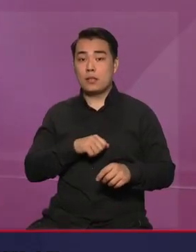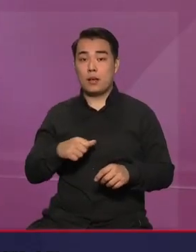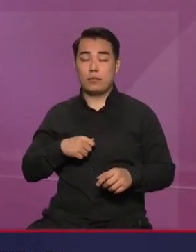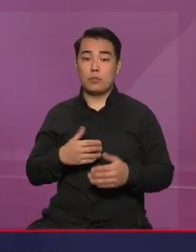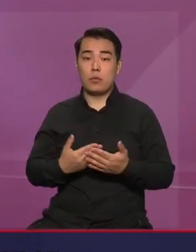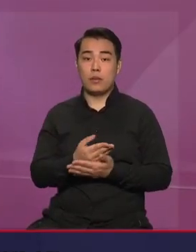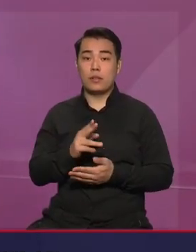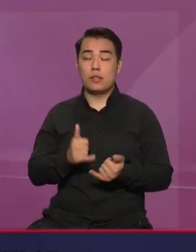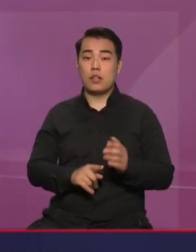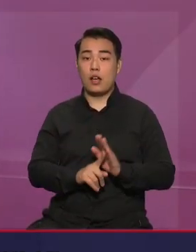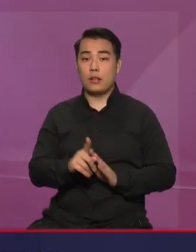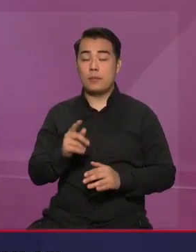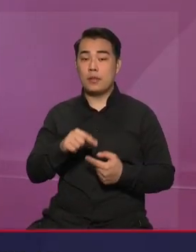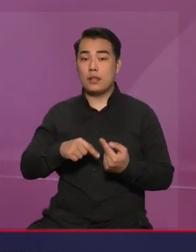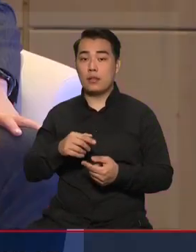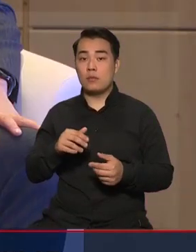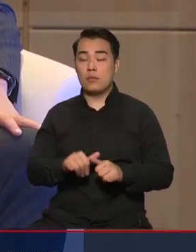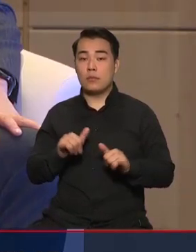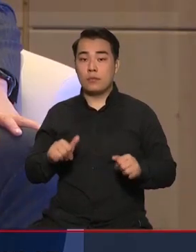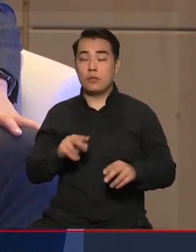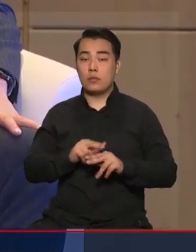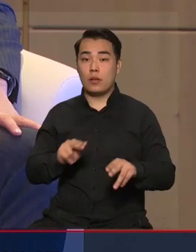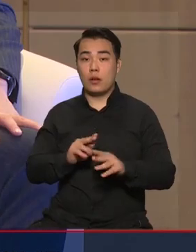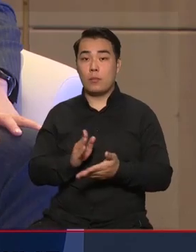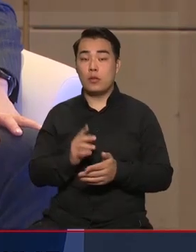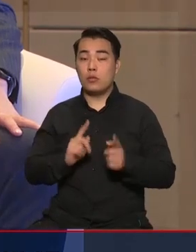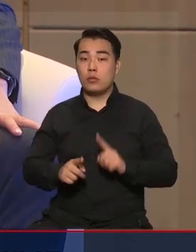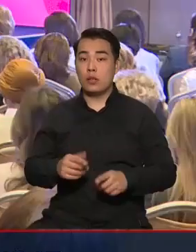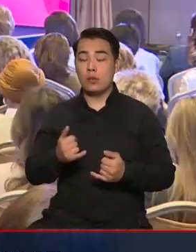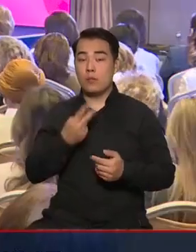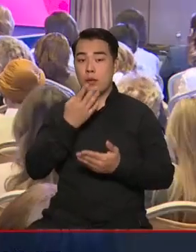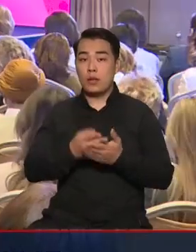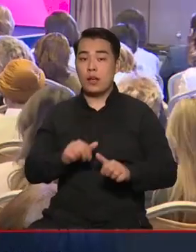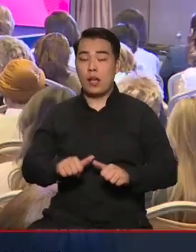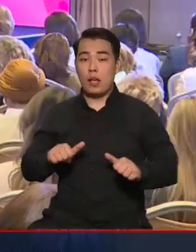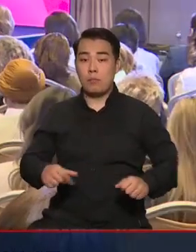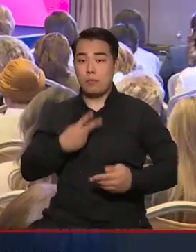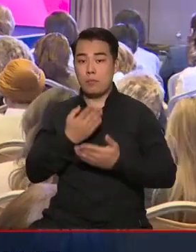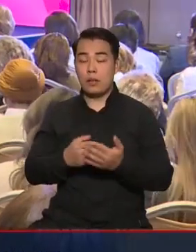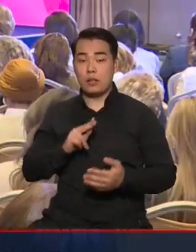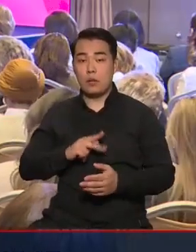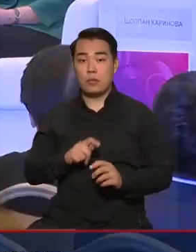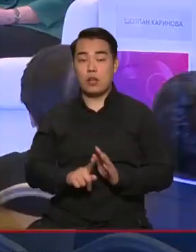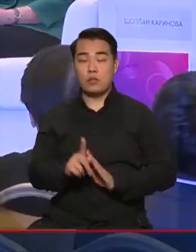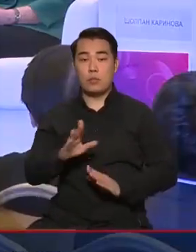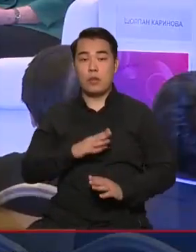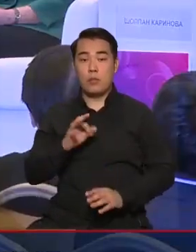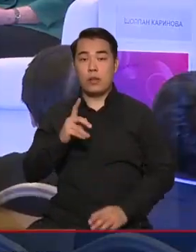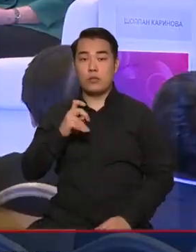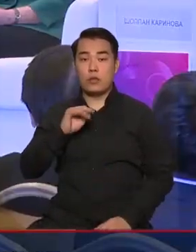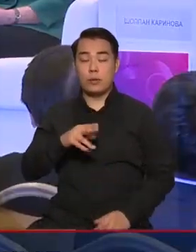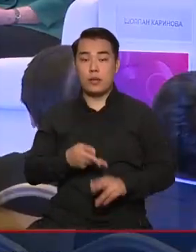стартаперлермен үлкен-үлкен саланы үйретіп атырмыз. Былтыр ұлттық комиссия бір қатар маңызды жобаны іске қосты. Мәселен, One Stop